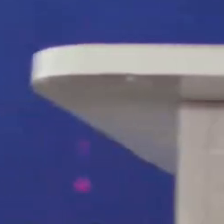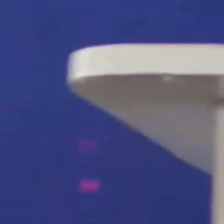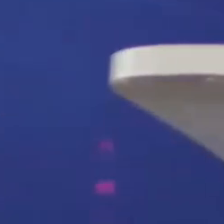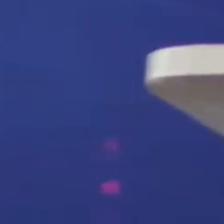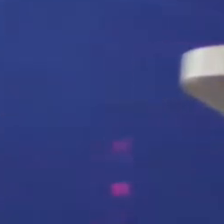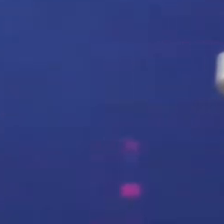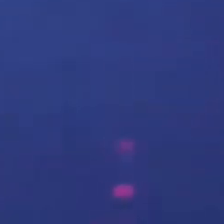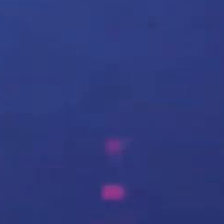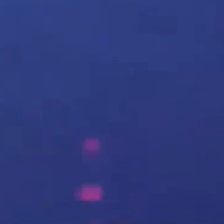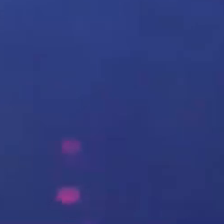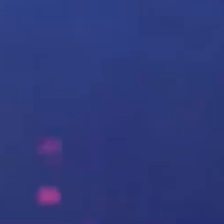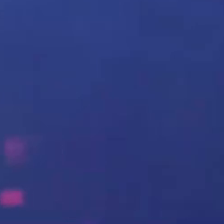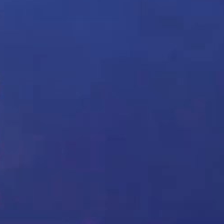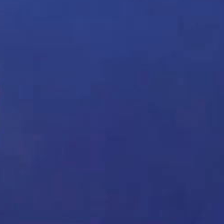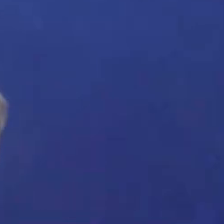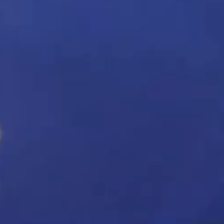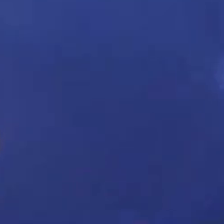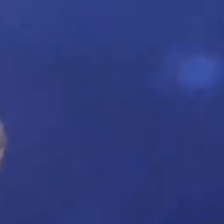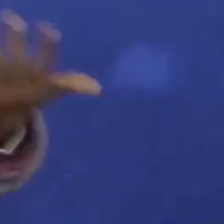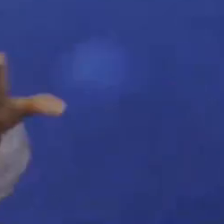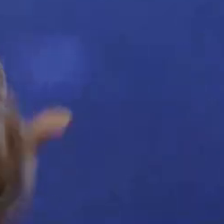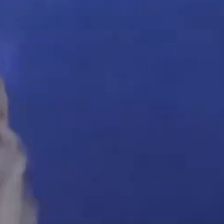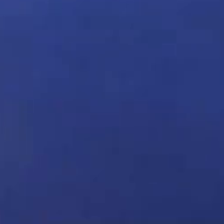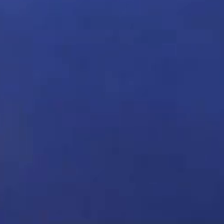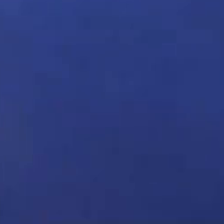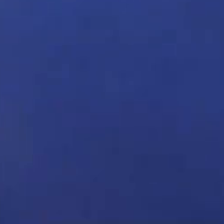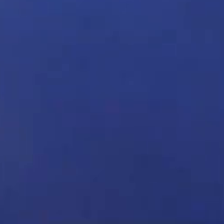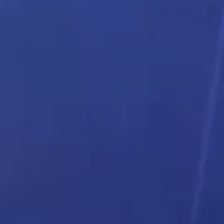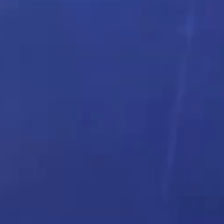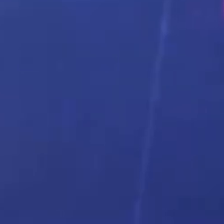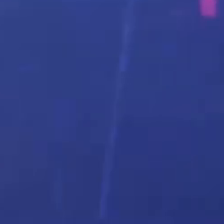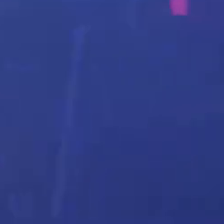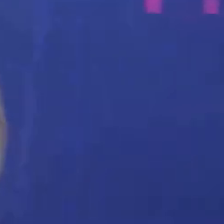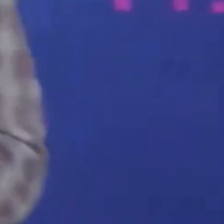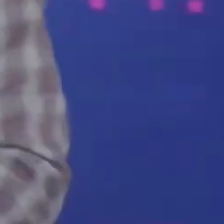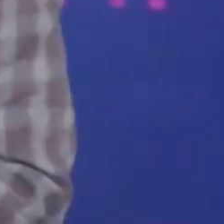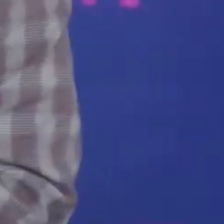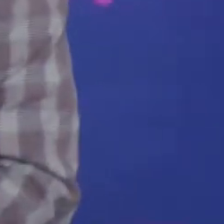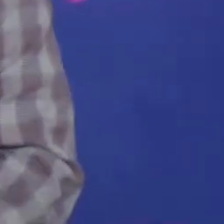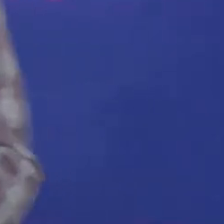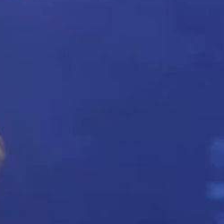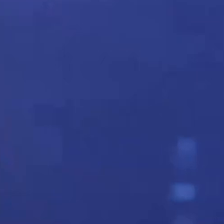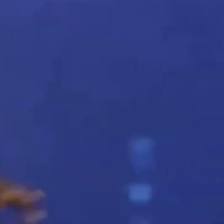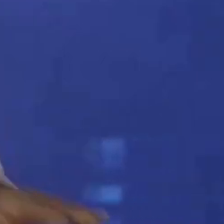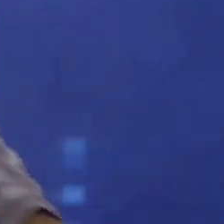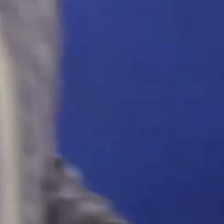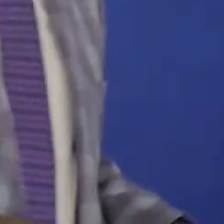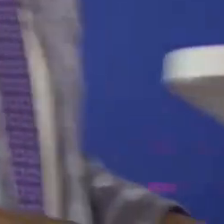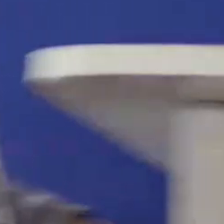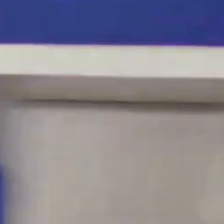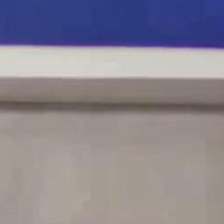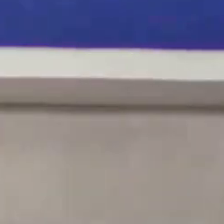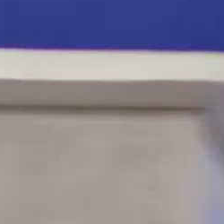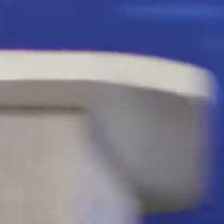des gens qui vivent dans la machine il y a la contamination de l'anarchie troisièmement c'est la froideur de la